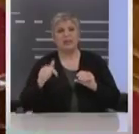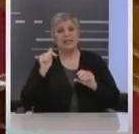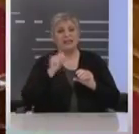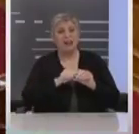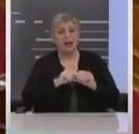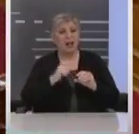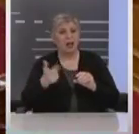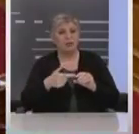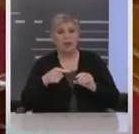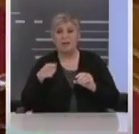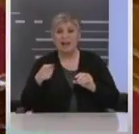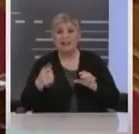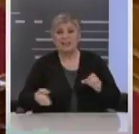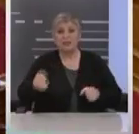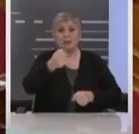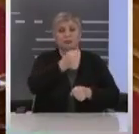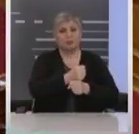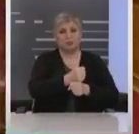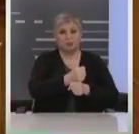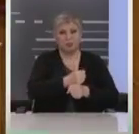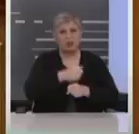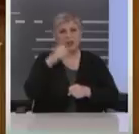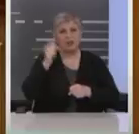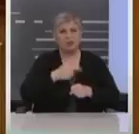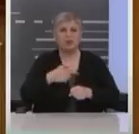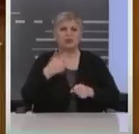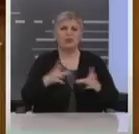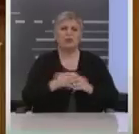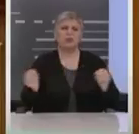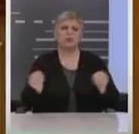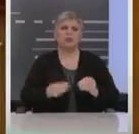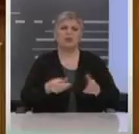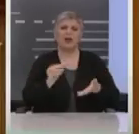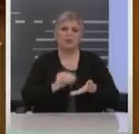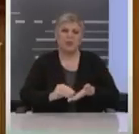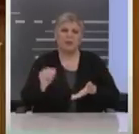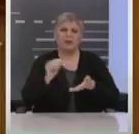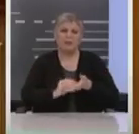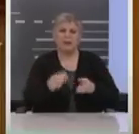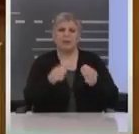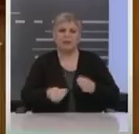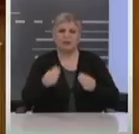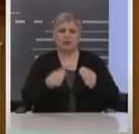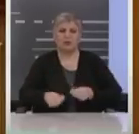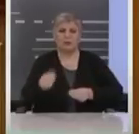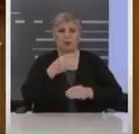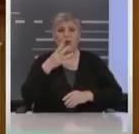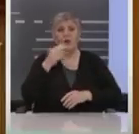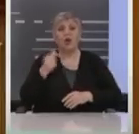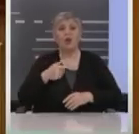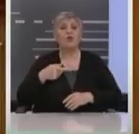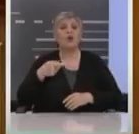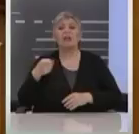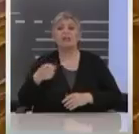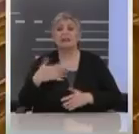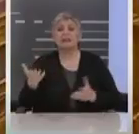βρεθεί αν ήσασταν ακόμα εσείς τα πράγματα, αλλά θα είχαν χαθεί τόσα και άλλα τόσα, γιατί θεωρείτε ότι η φοροδιαφυγή είναι και νόμιμη